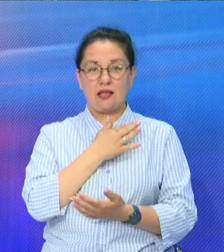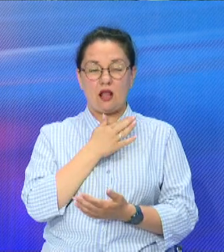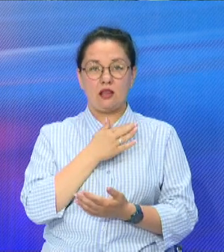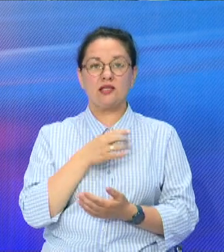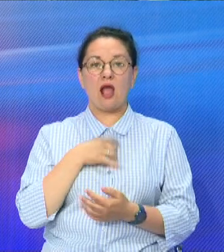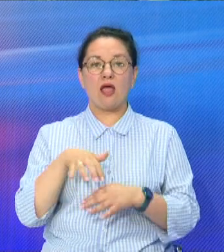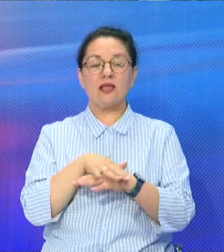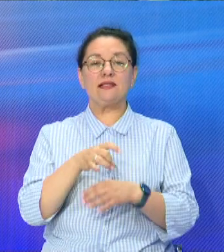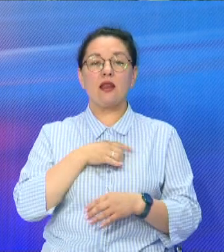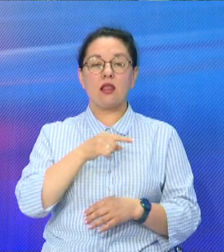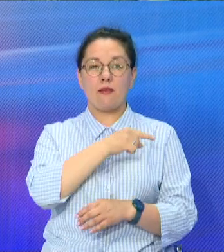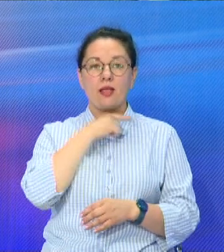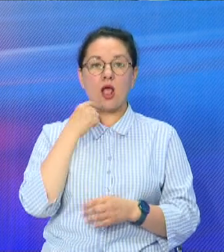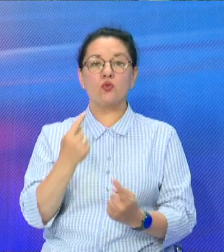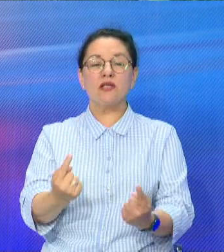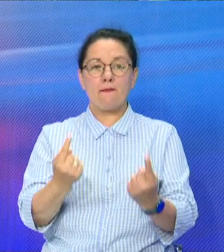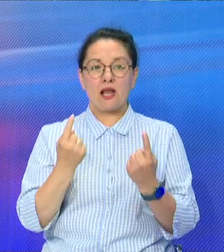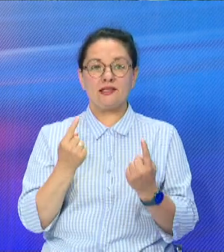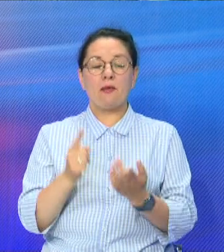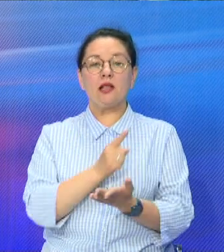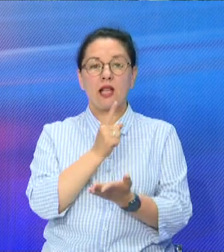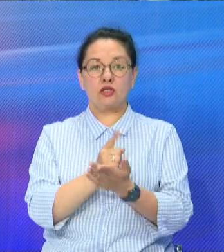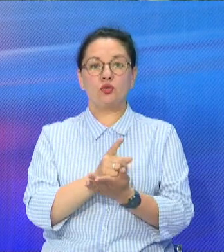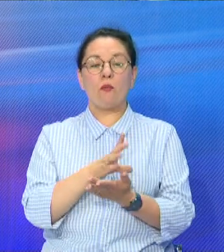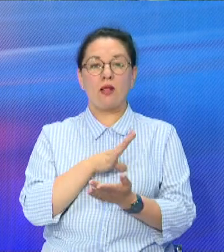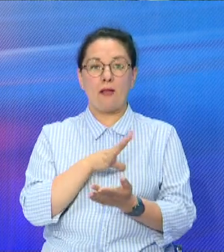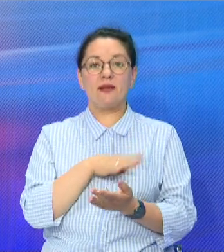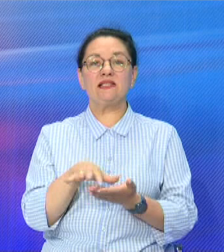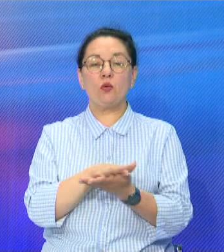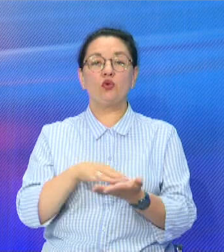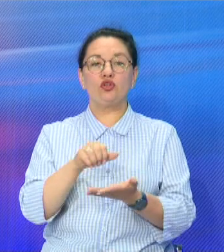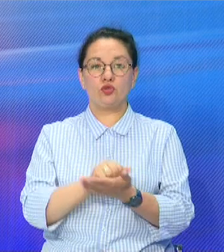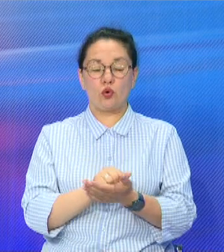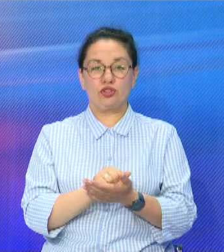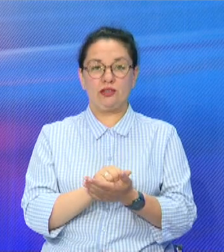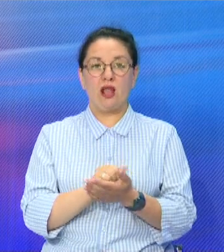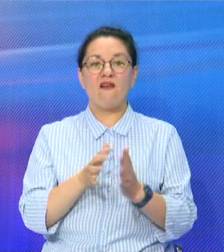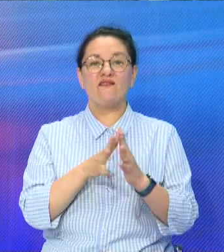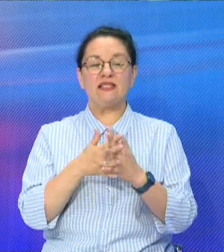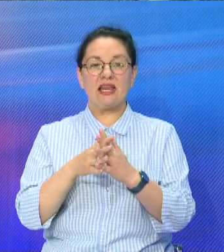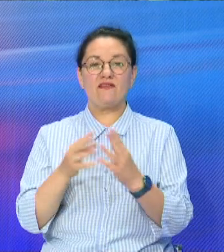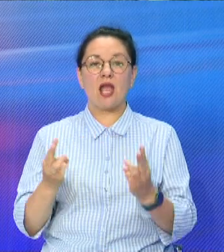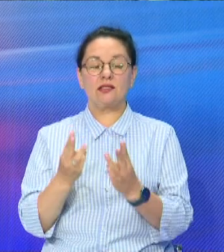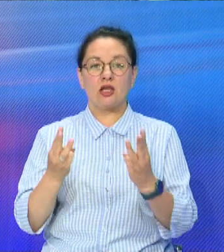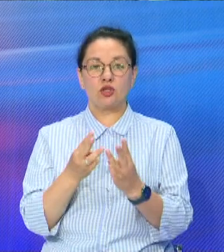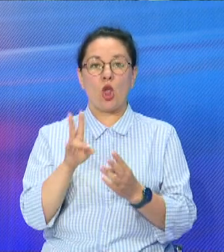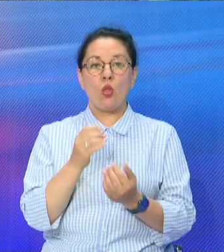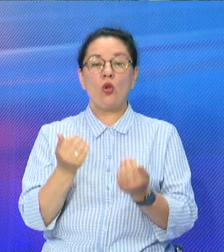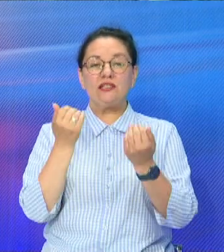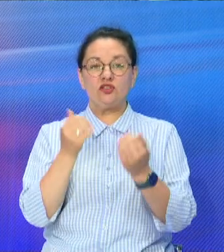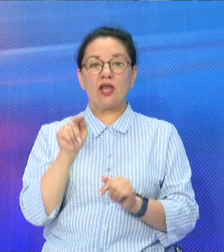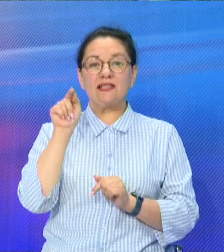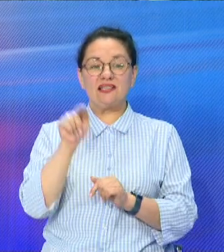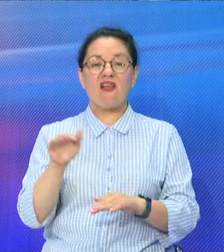беларуси максимально должно было быть уничтожено в концлагерях в деревнях соженных но сегодня те факты которые